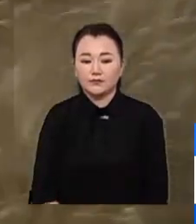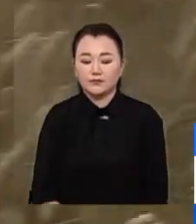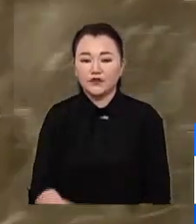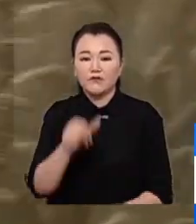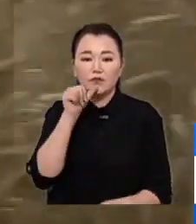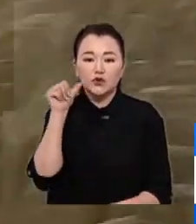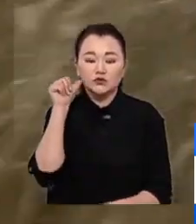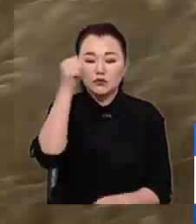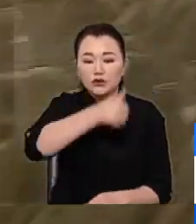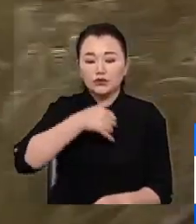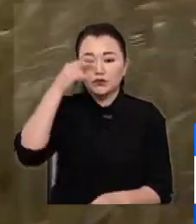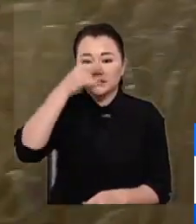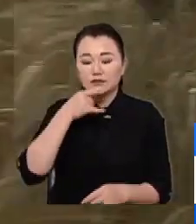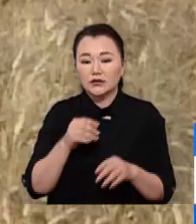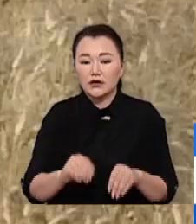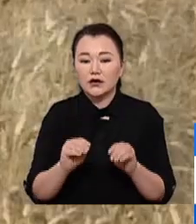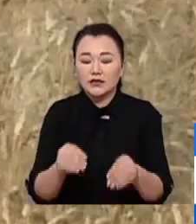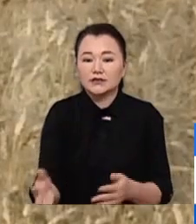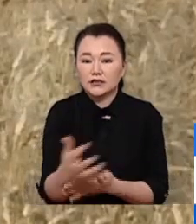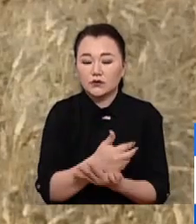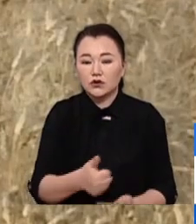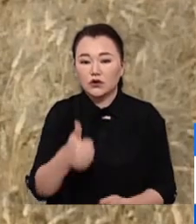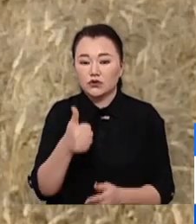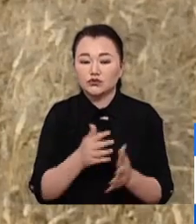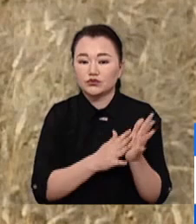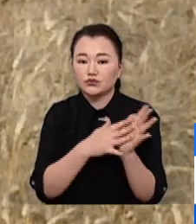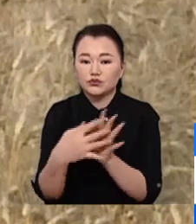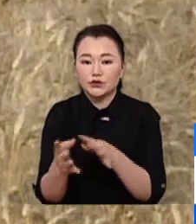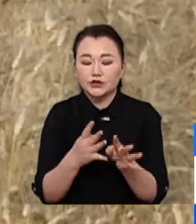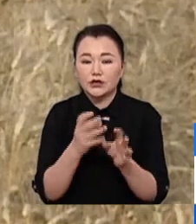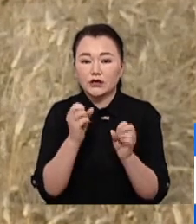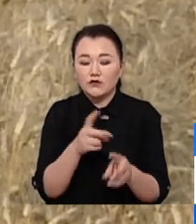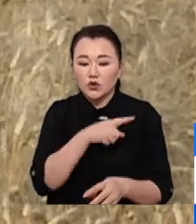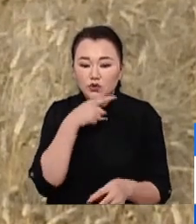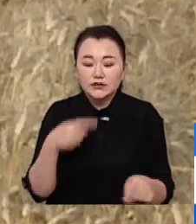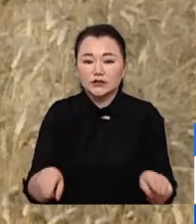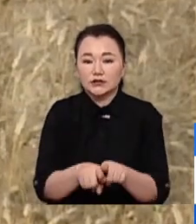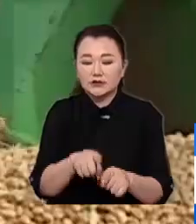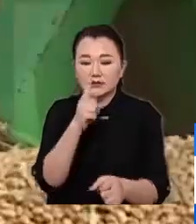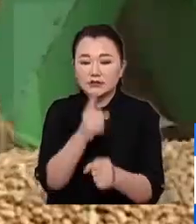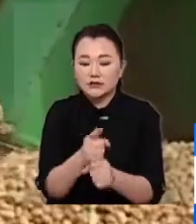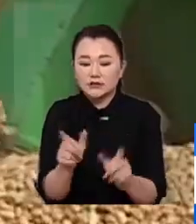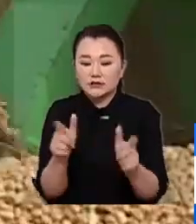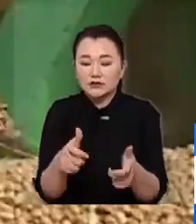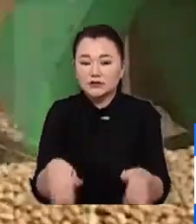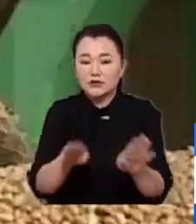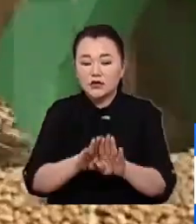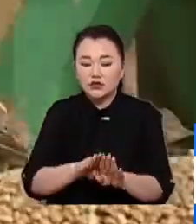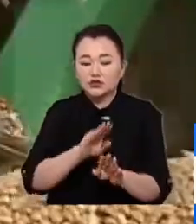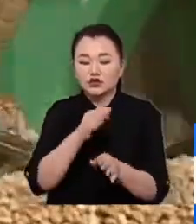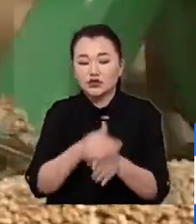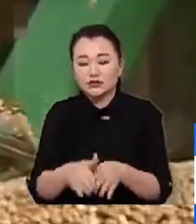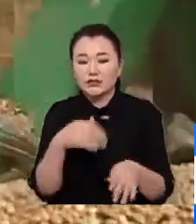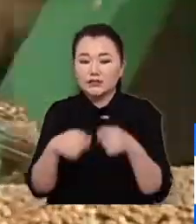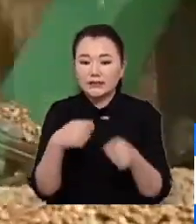В прошлом году казахстанские аграрии собрали хороший урожай. Впрочем, как и в России, из-за санкций у соседей закрылась часть рынка